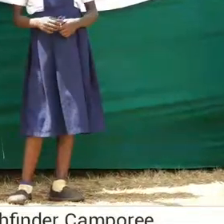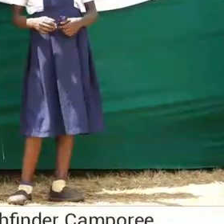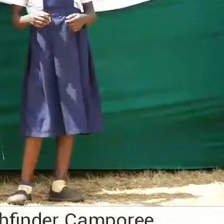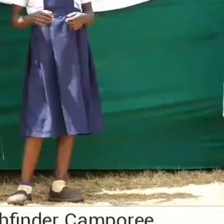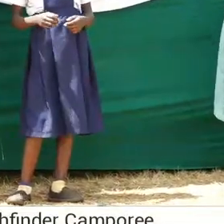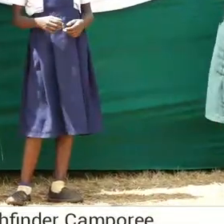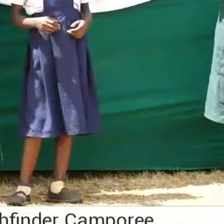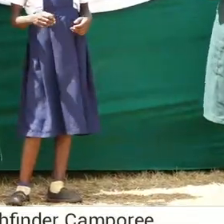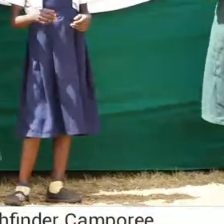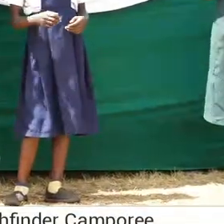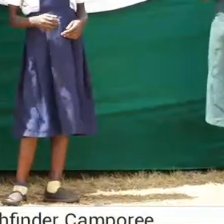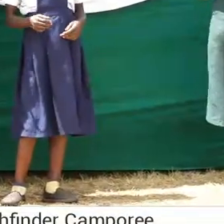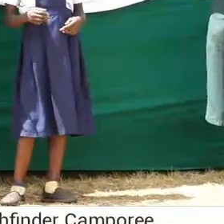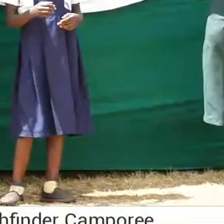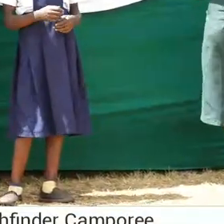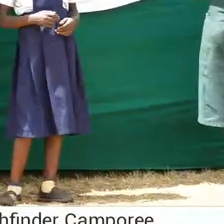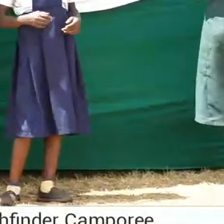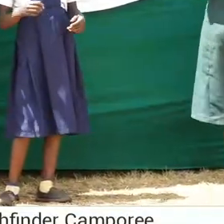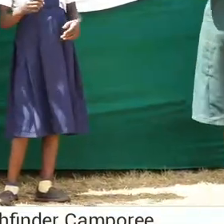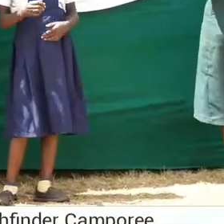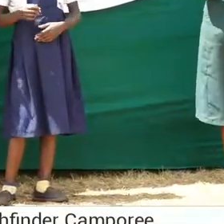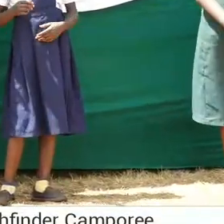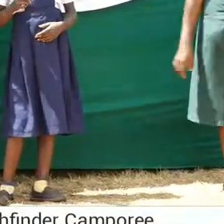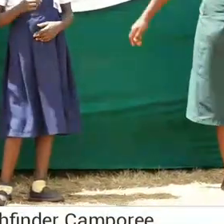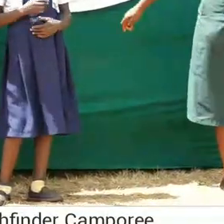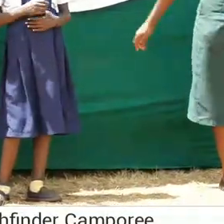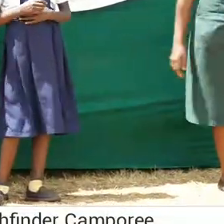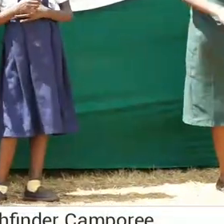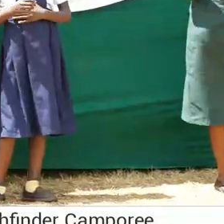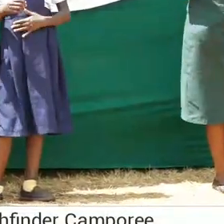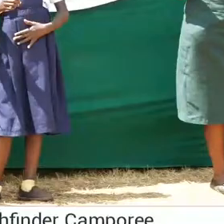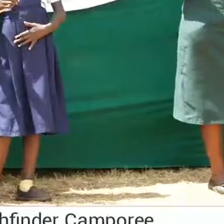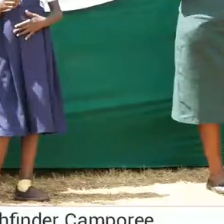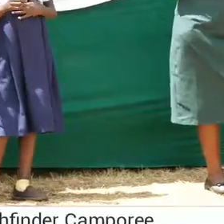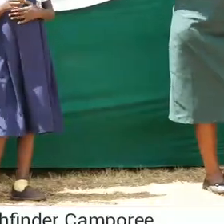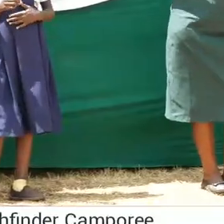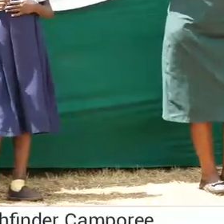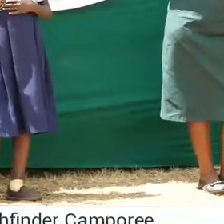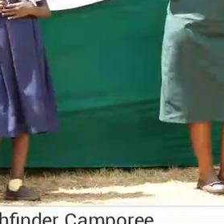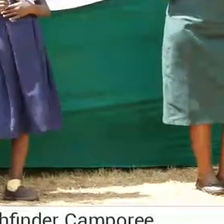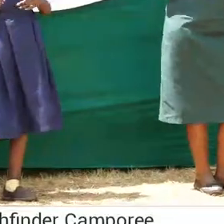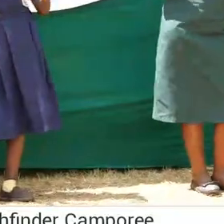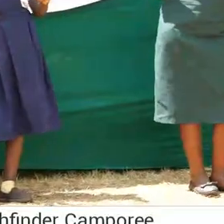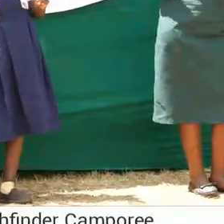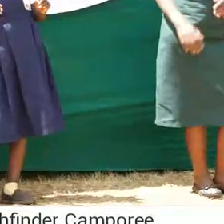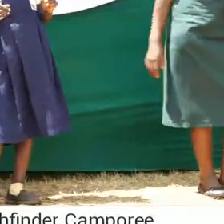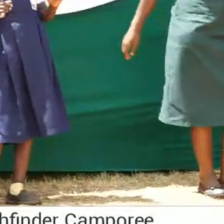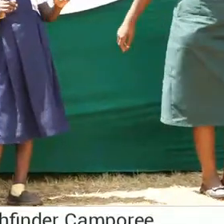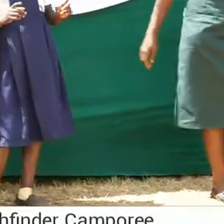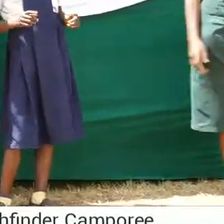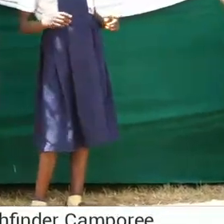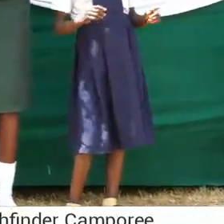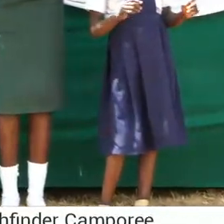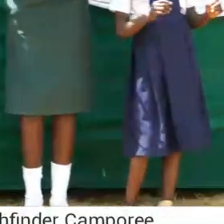tutafika. Tukiwa na Yesu kwenye safari hii, hatutakata tamaa. Tuwe na